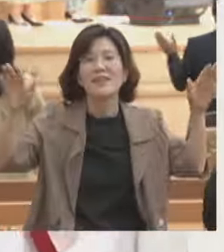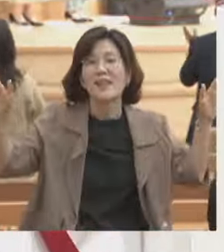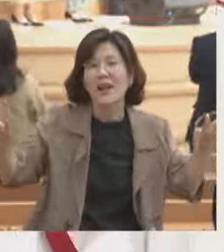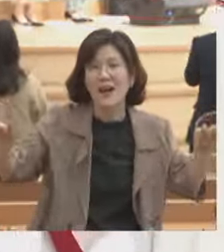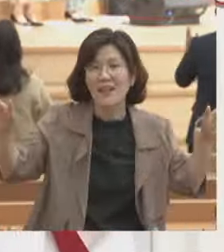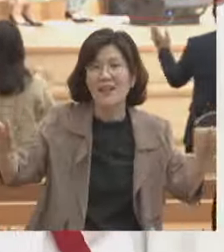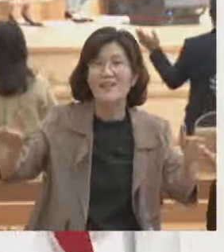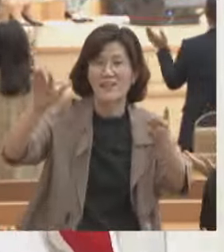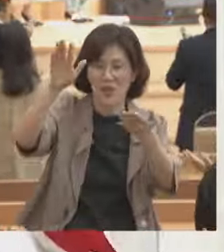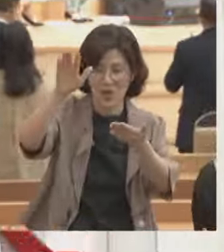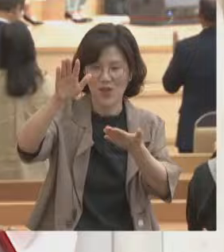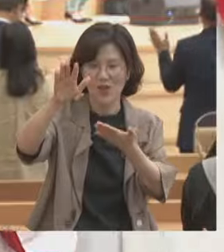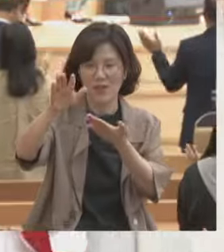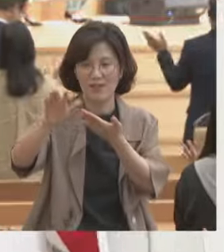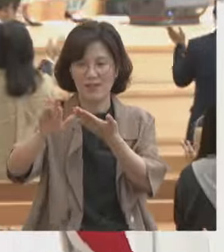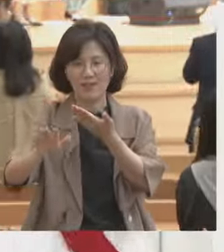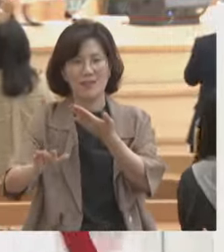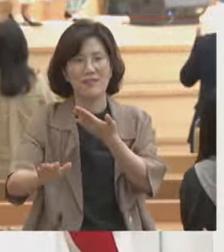권능의 날개 아래서